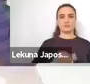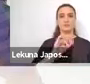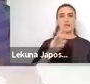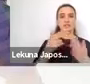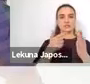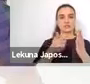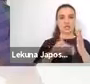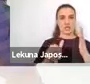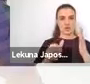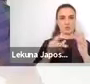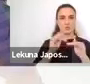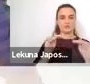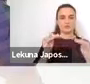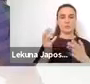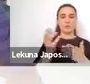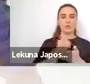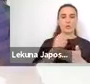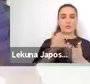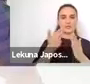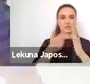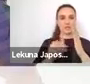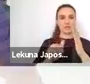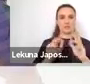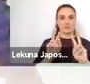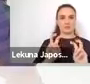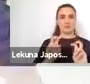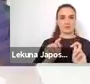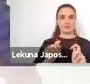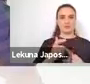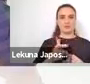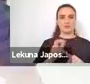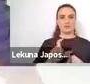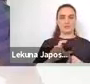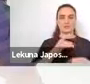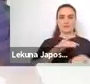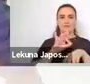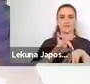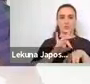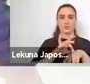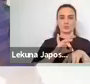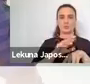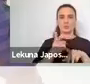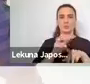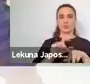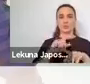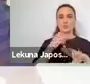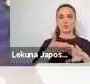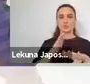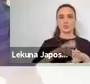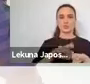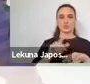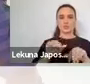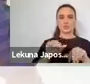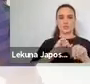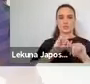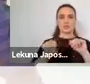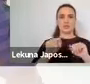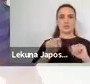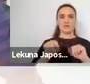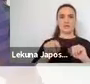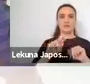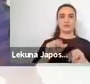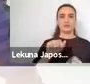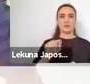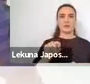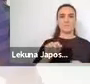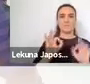ხოლმე ბავშვებთან მოგება წაგება. ძალიან მტკივნეული და ძალიან რთულად გადასალახავი და